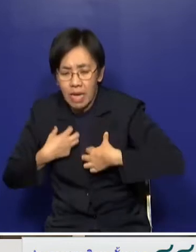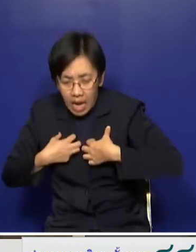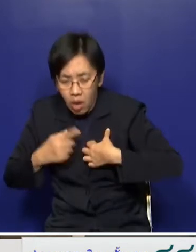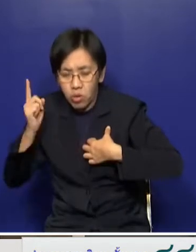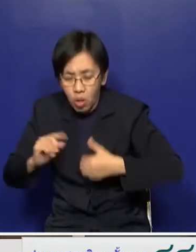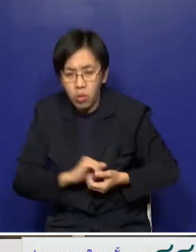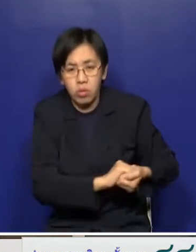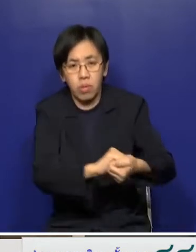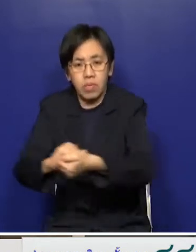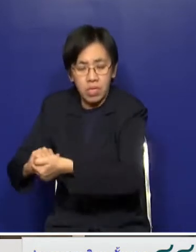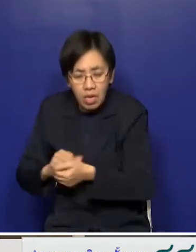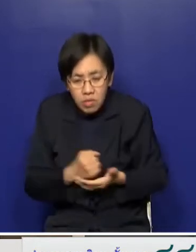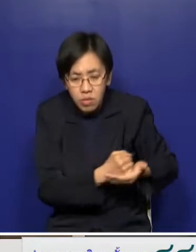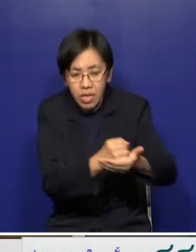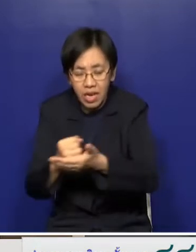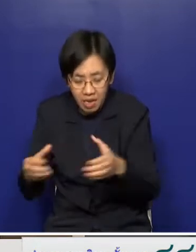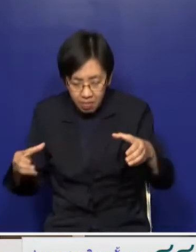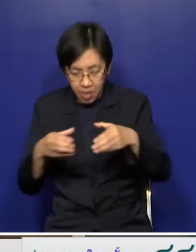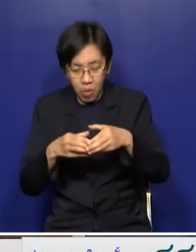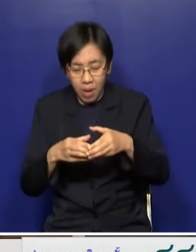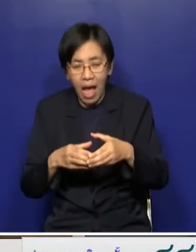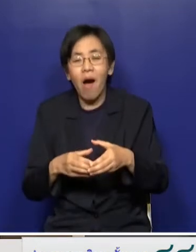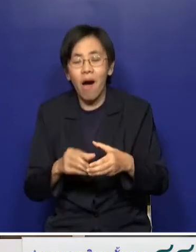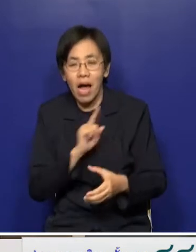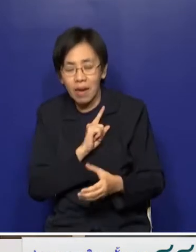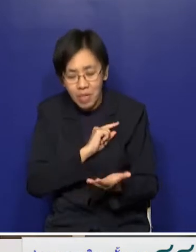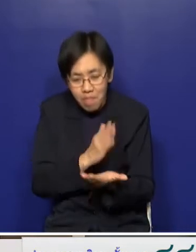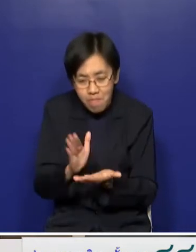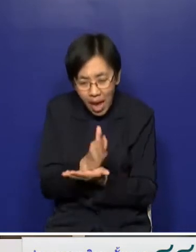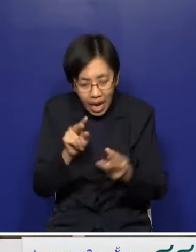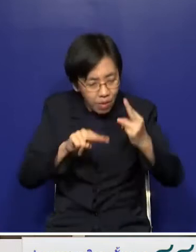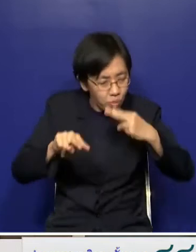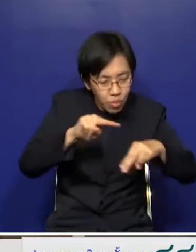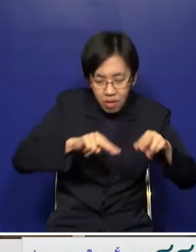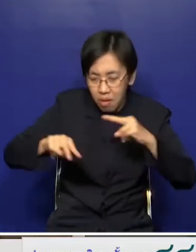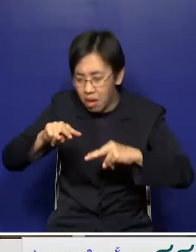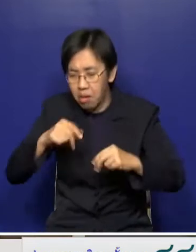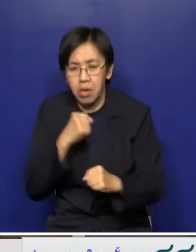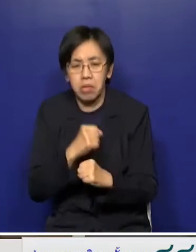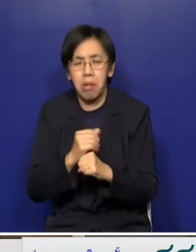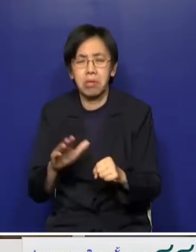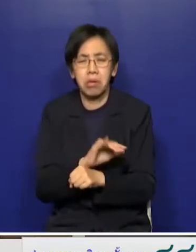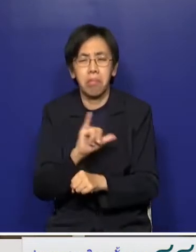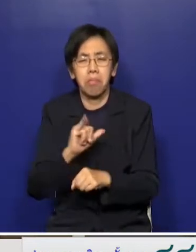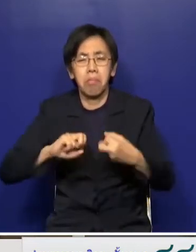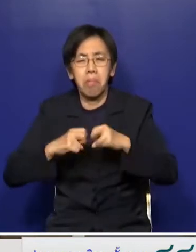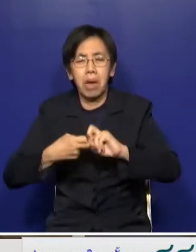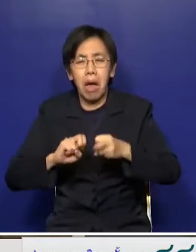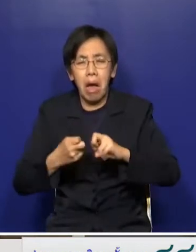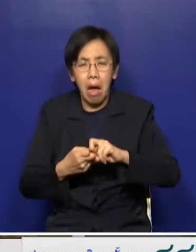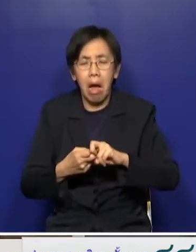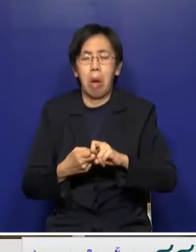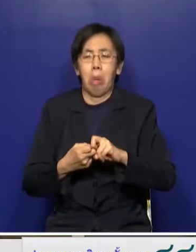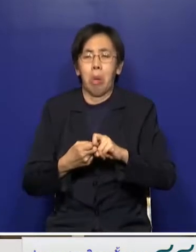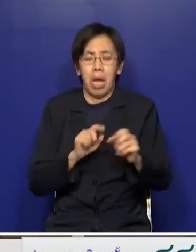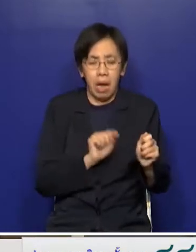ดเป็นกลุ่มเพื่อเฝ้าระวังช้างขึ้นมาแต่ก็ยังไม่สามารถทำงานได้อย่างเต็มที่เพราะบางครั้งก็มีติดเรื่องการข้ามพื้นที่การข้ามเ